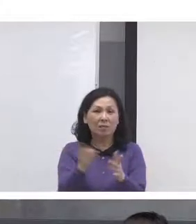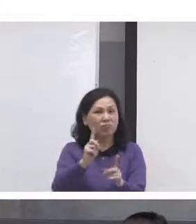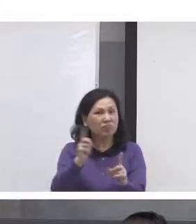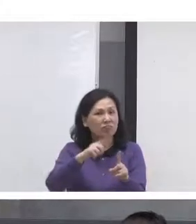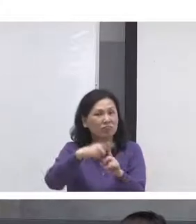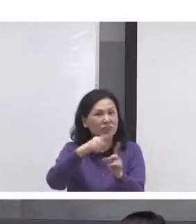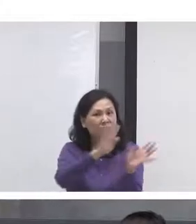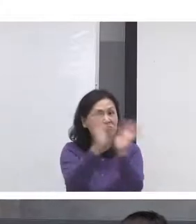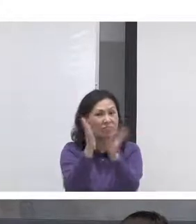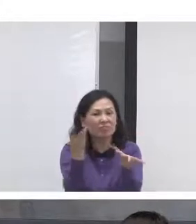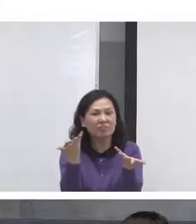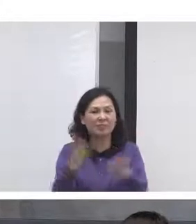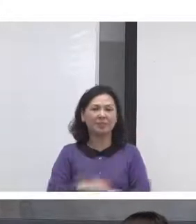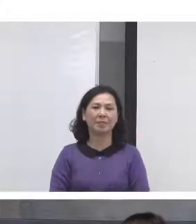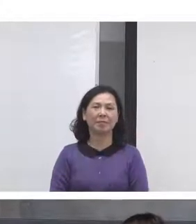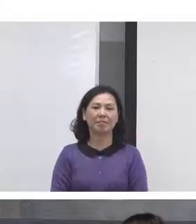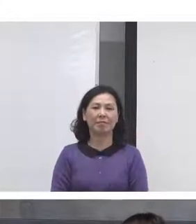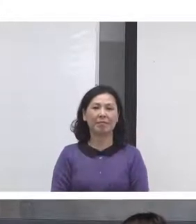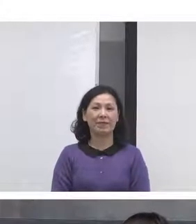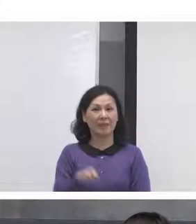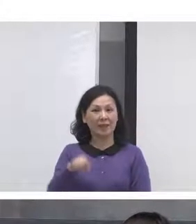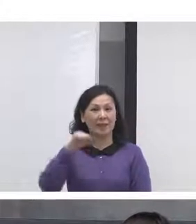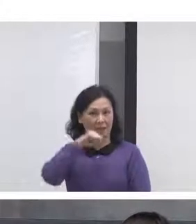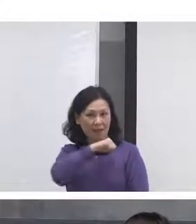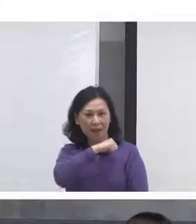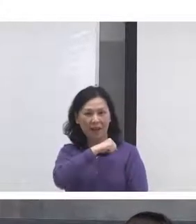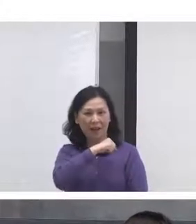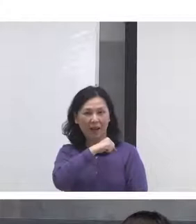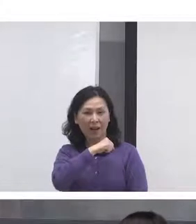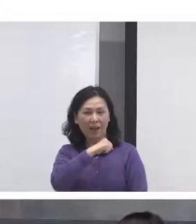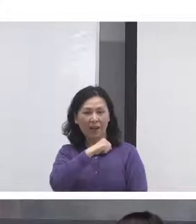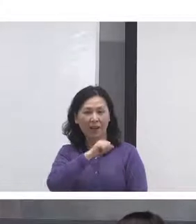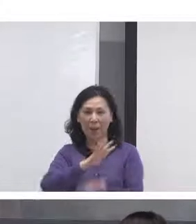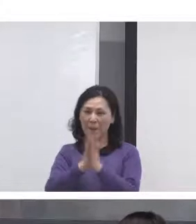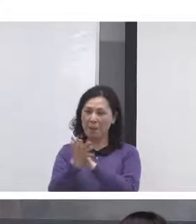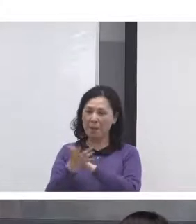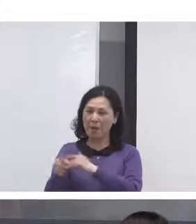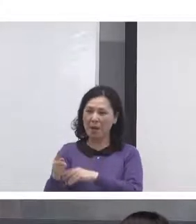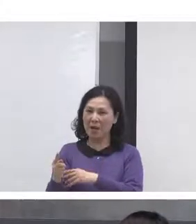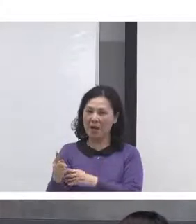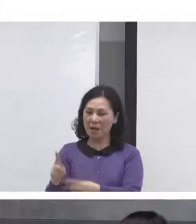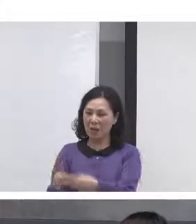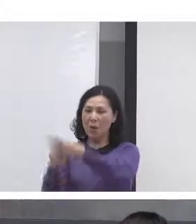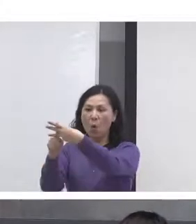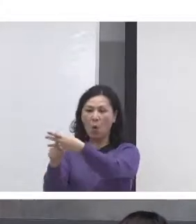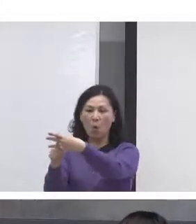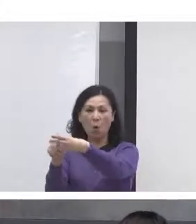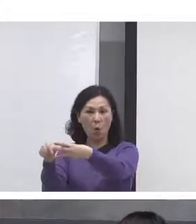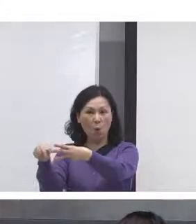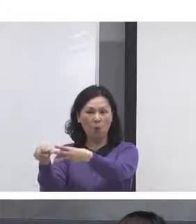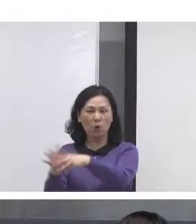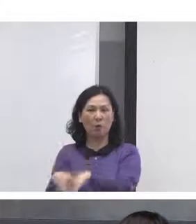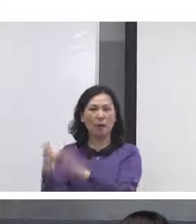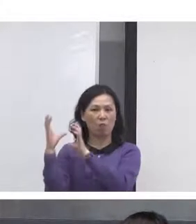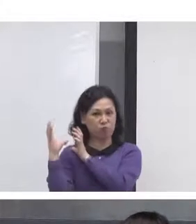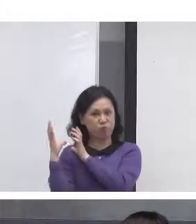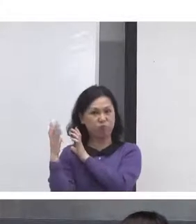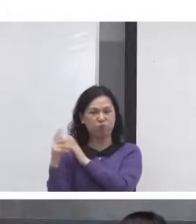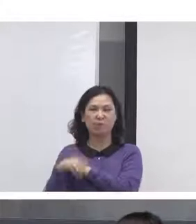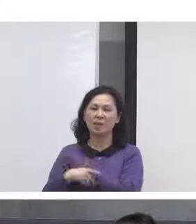是在台湾变成一个主流的时候。那他要承担的责任